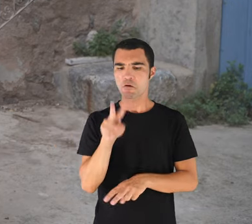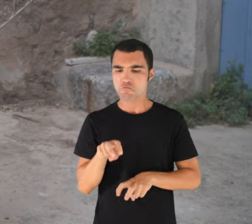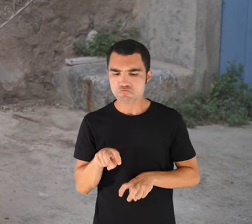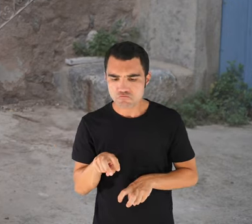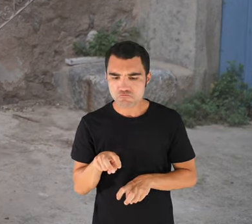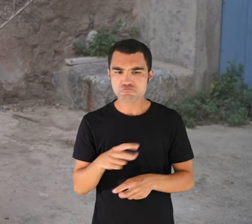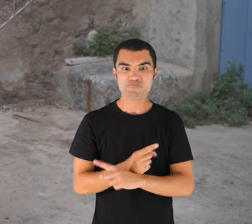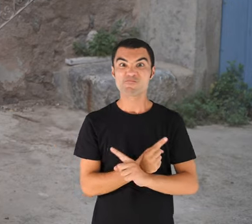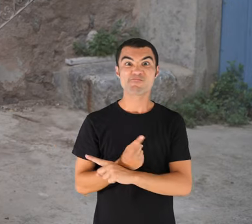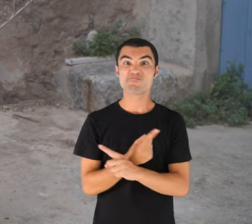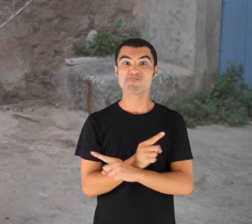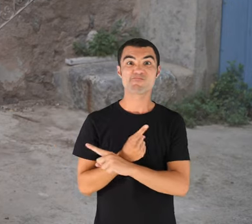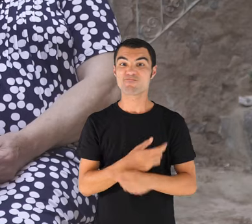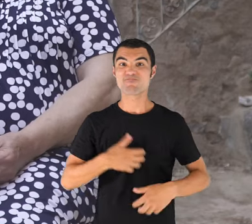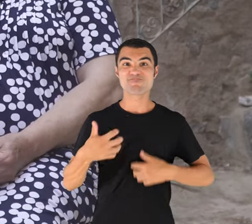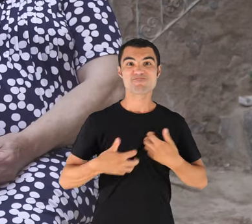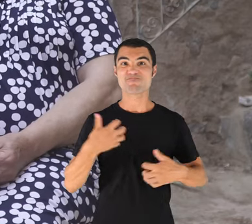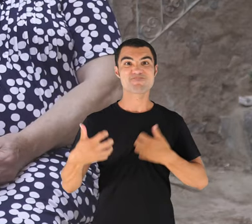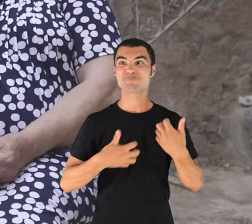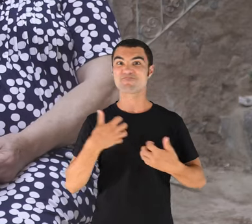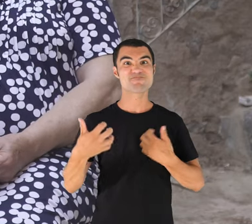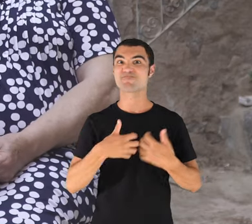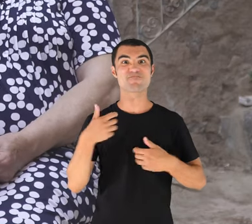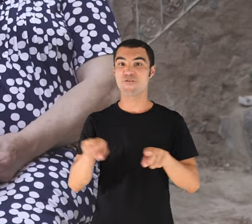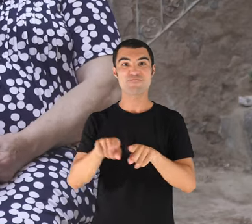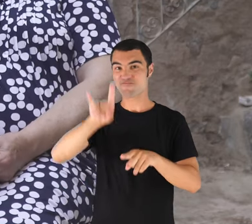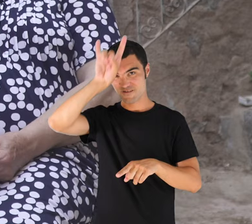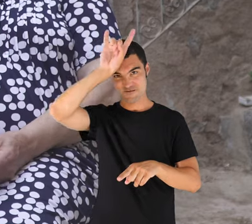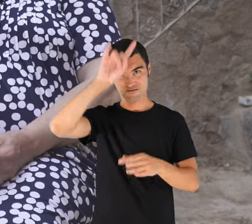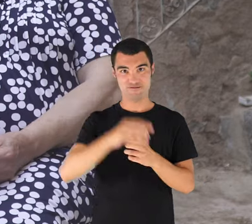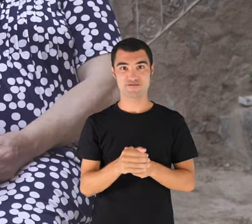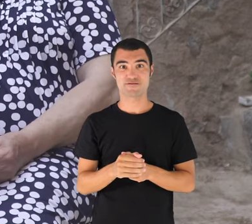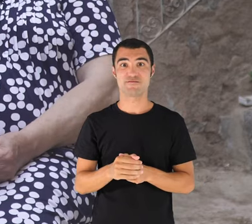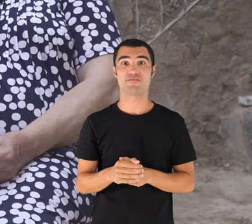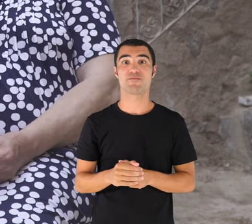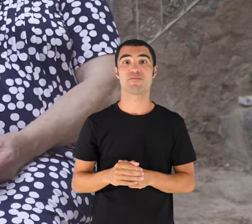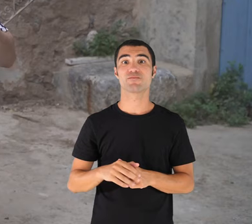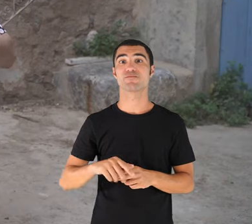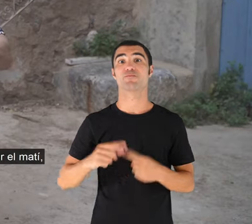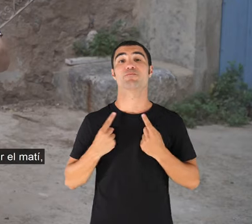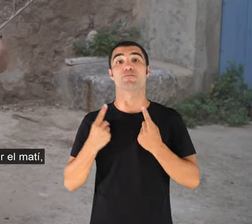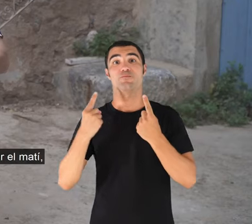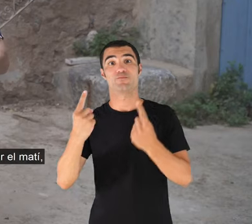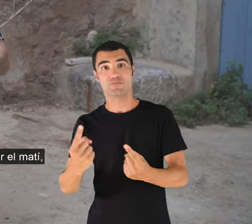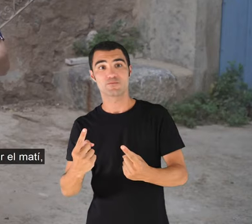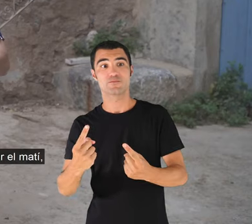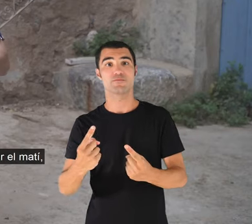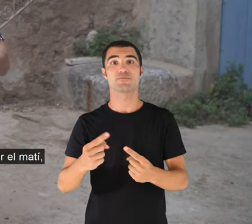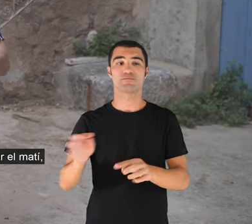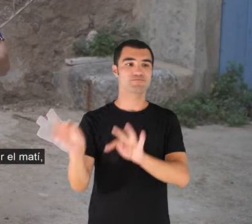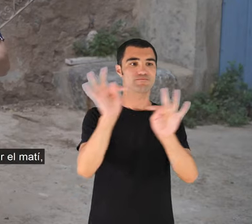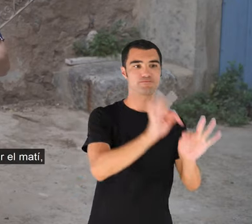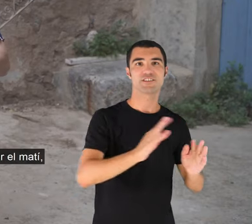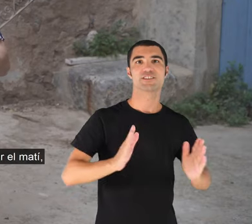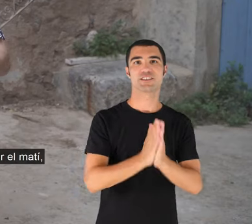més rabiosa que el dimoni. Primer van tenir l'Aurora i llavors van tenir Sant Antoni. Mon pare, moltes